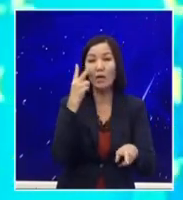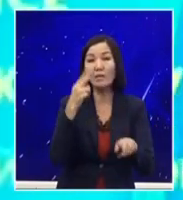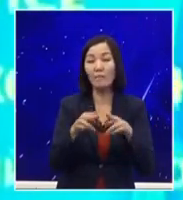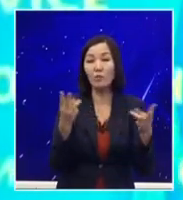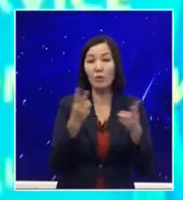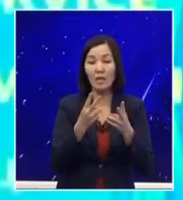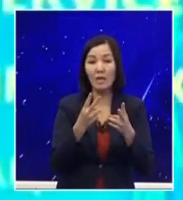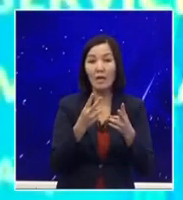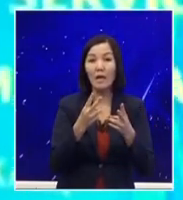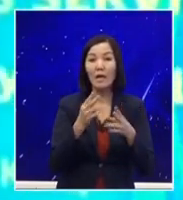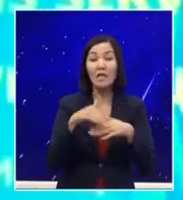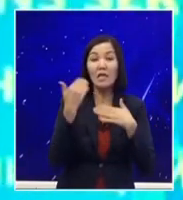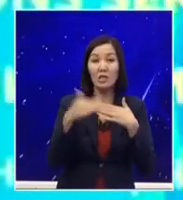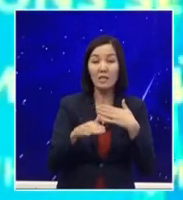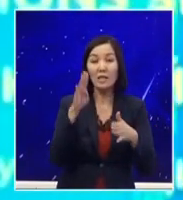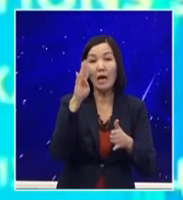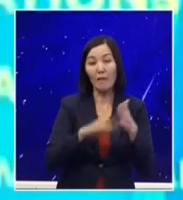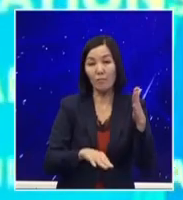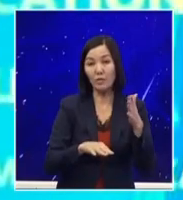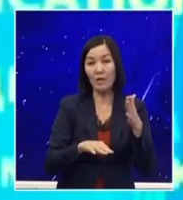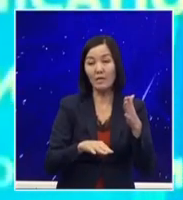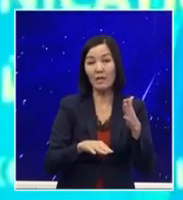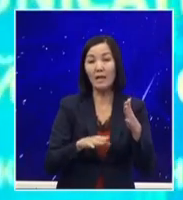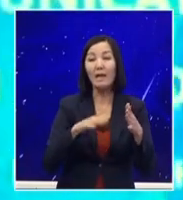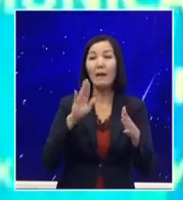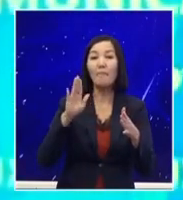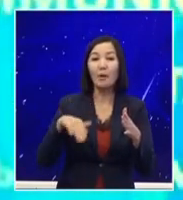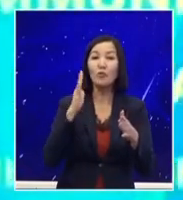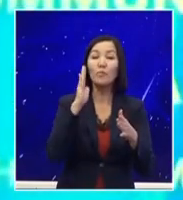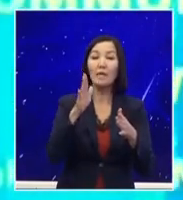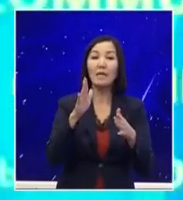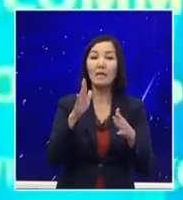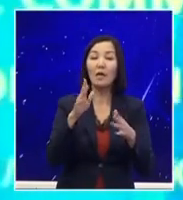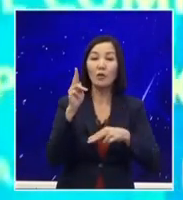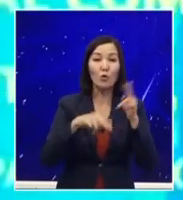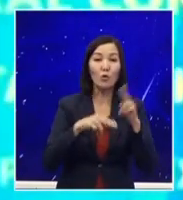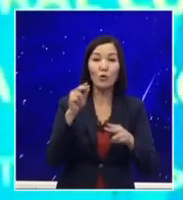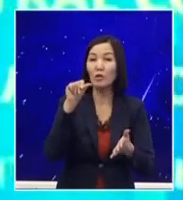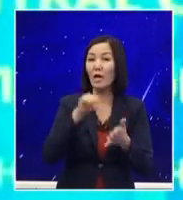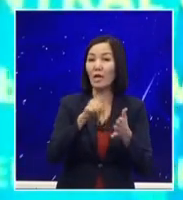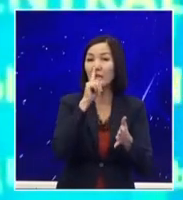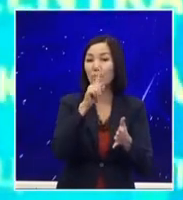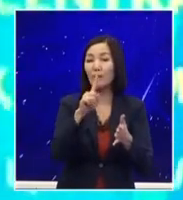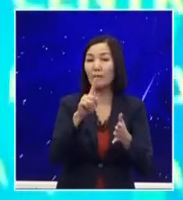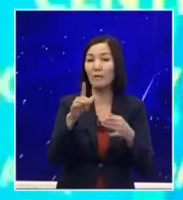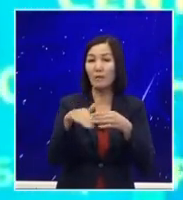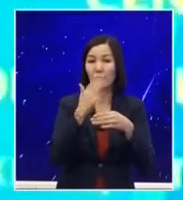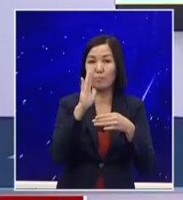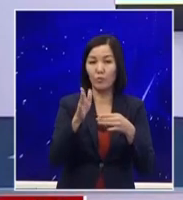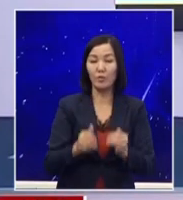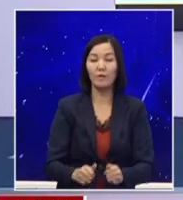керек. Олай болмаса мердігерге айыппұл салынады. Және кейін бұндай жұмыстарға жібермеу үшін тиісті шараларды қолға алатын